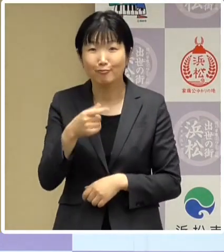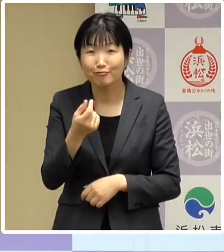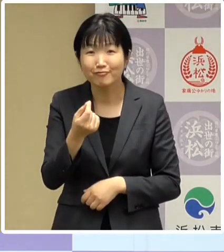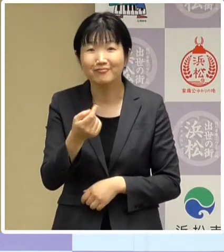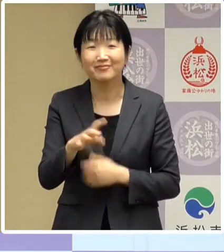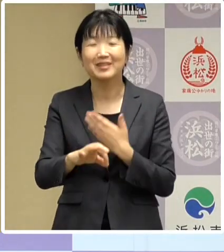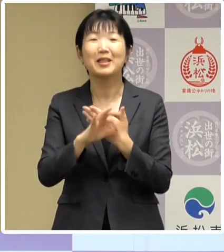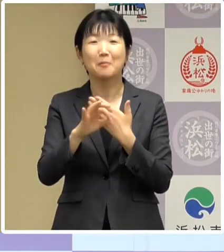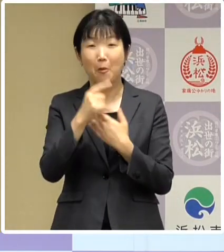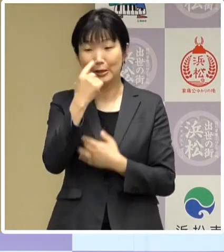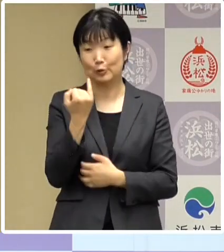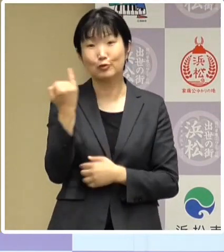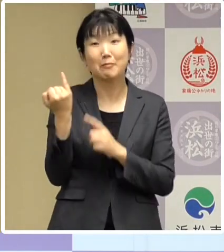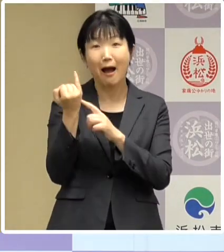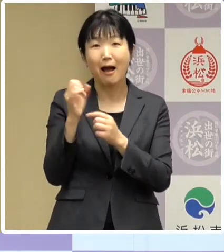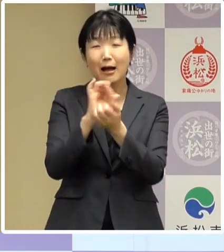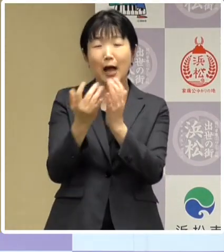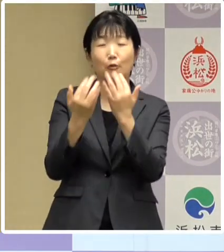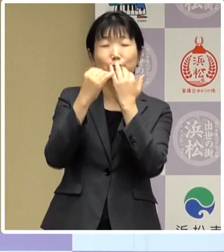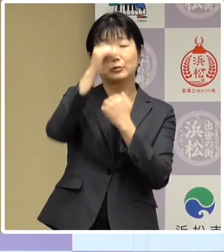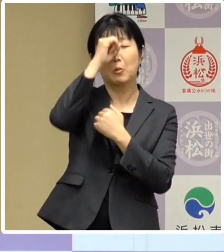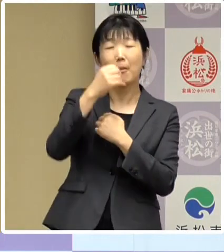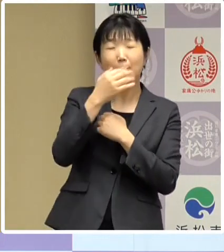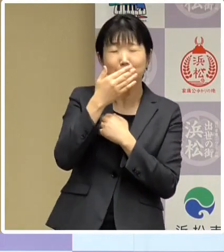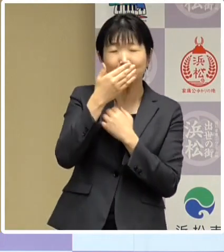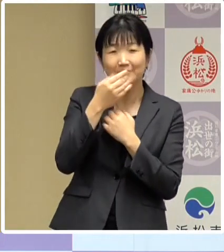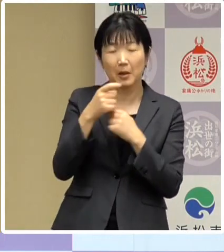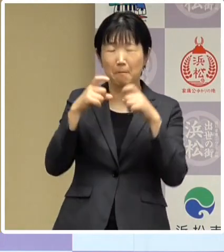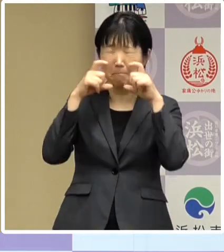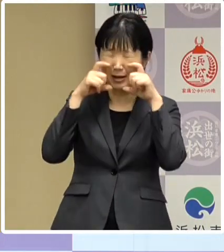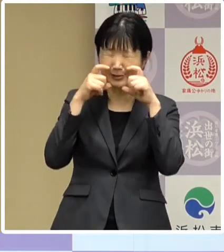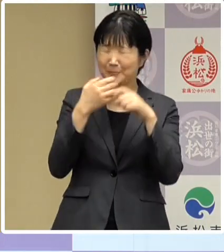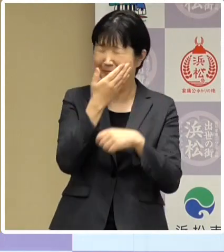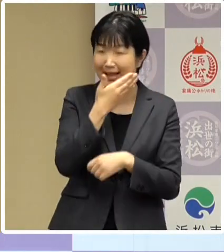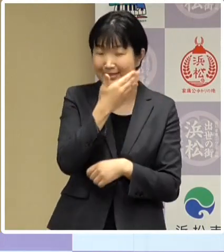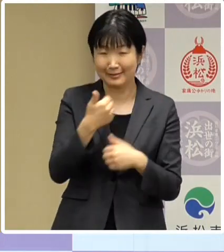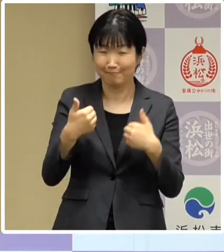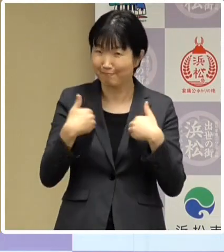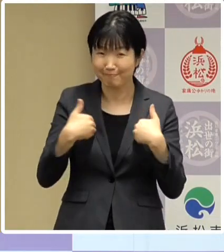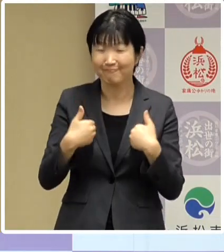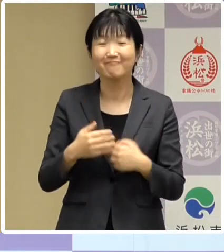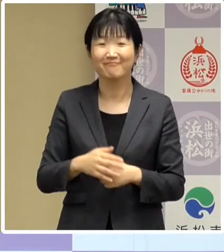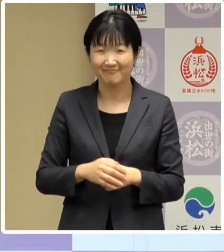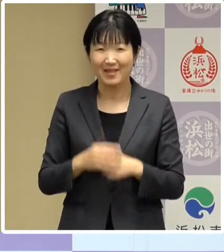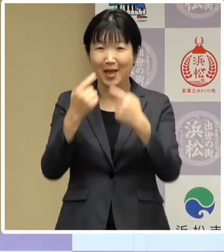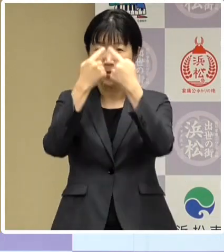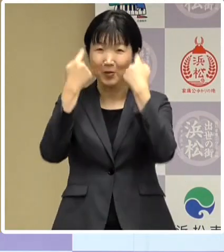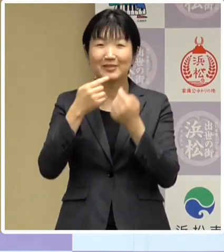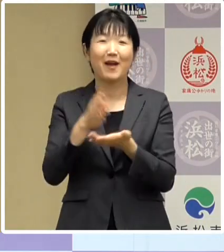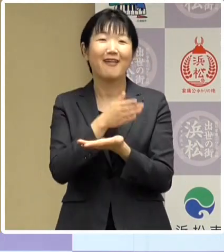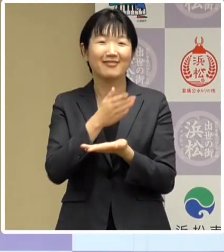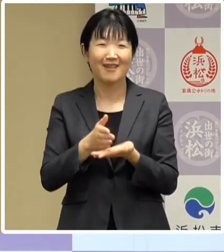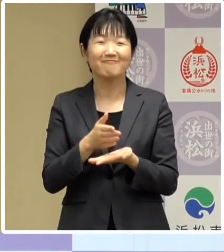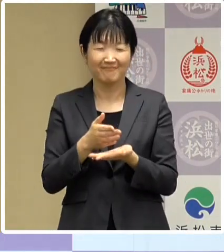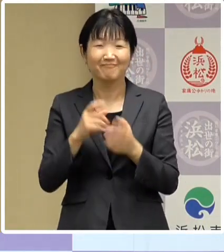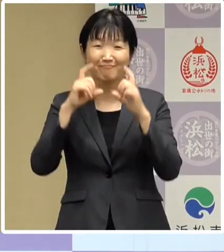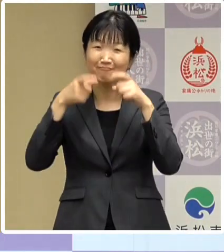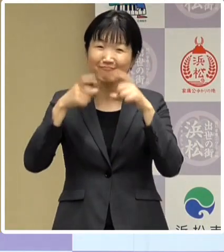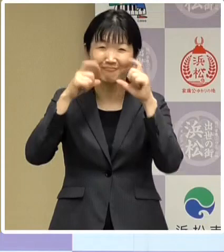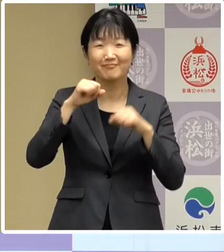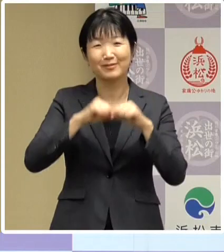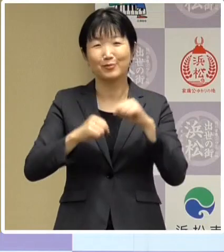花粉症だもんですからもうマスクが手放せない状況なんで、まあ、そこは個々の判断でよろしいんじゃないかなと思